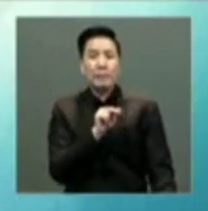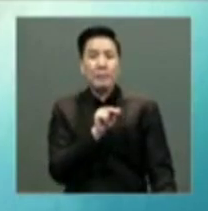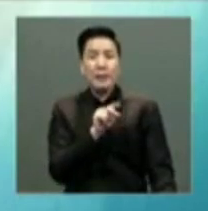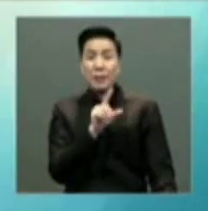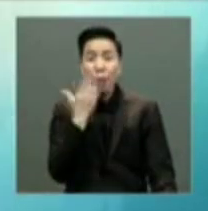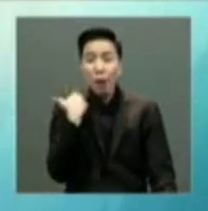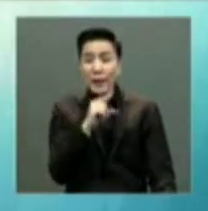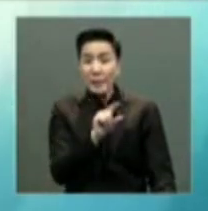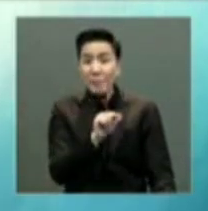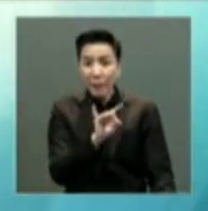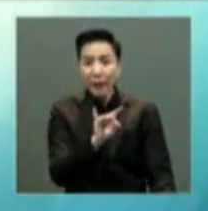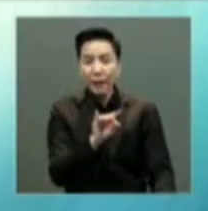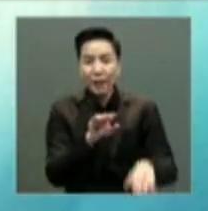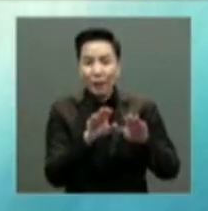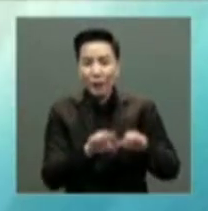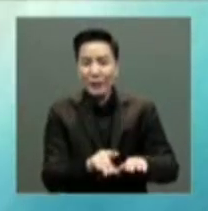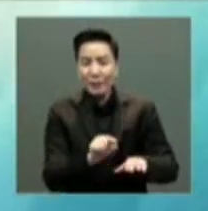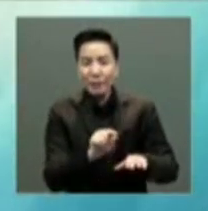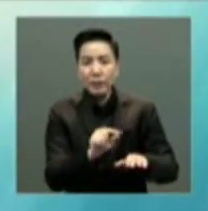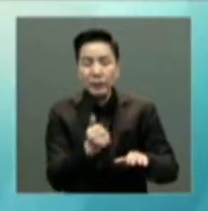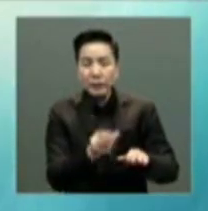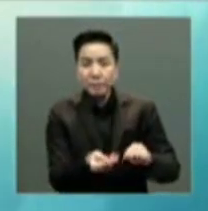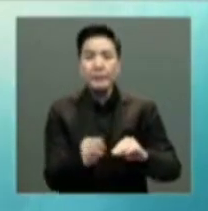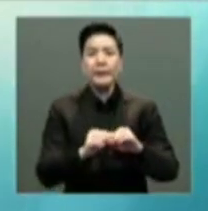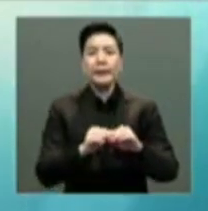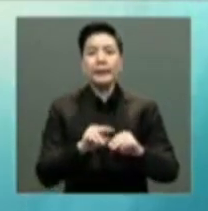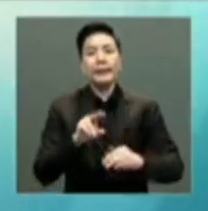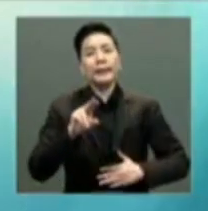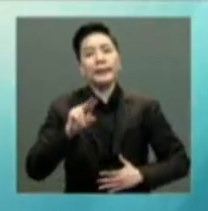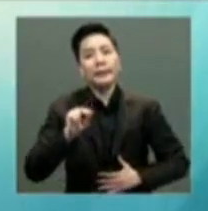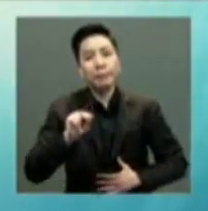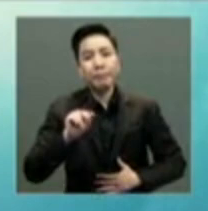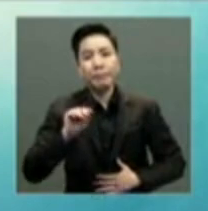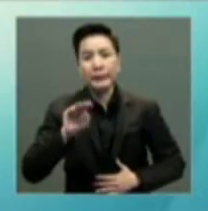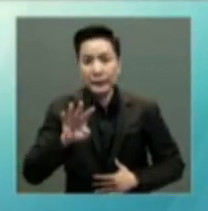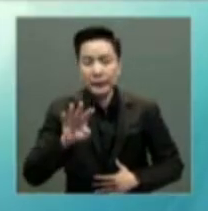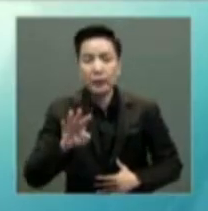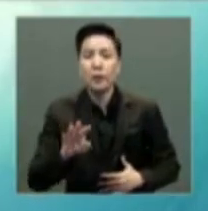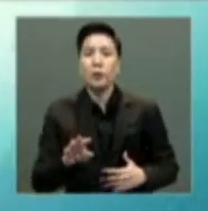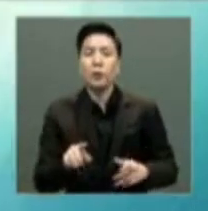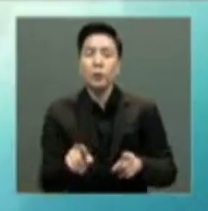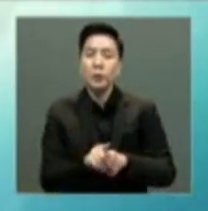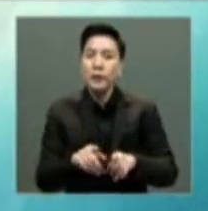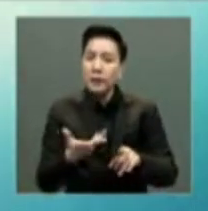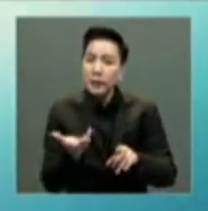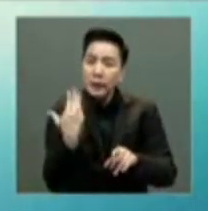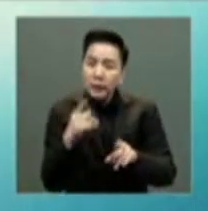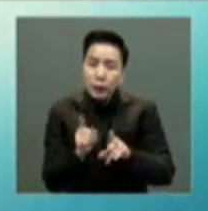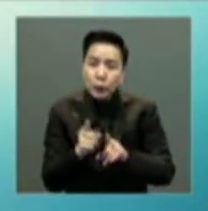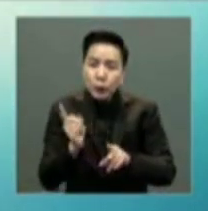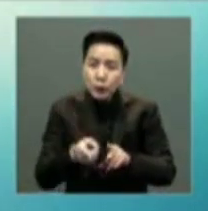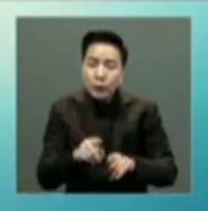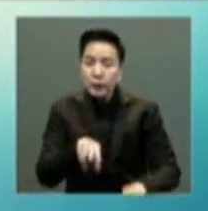2ครั้งแรกกลับมาแตะเลข 3นำหน้าเหมือนเดิมนะครับก็คือ 34